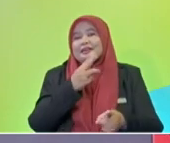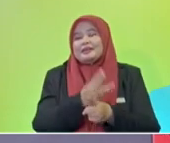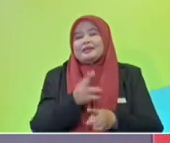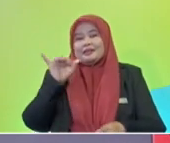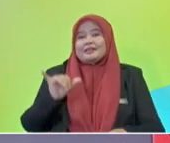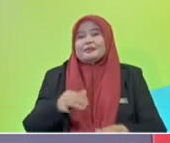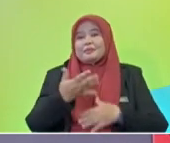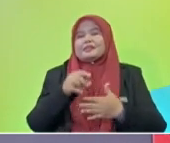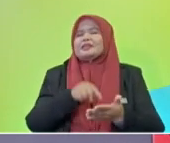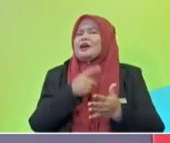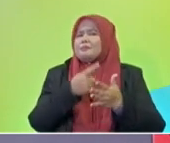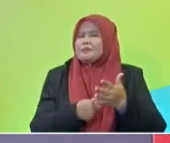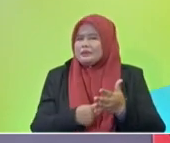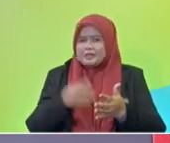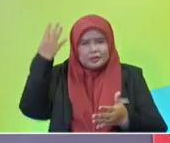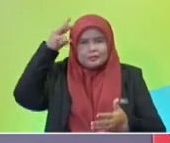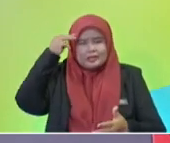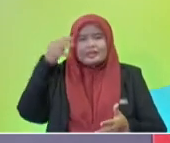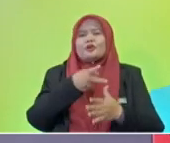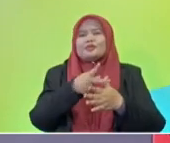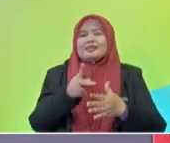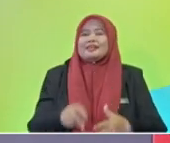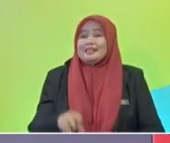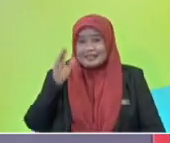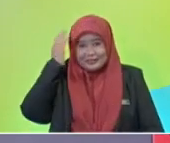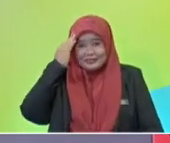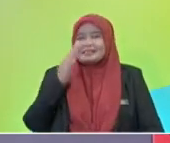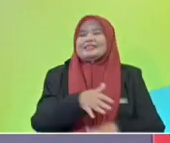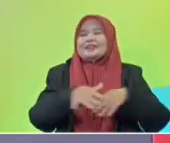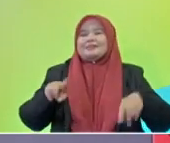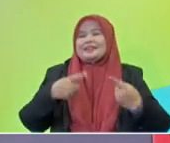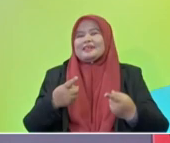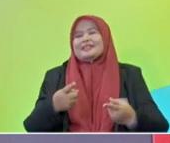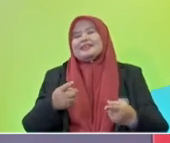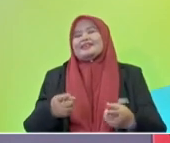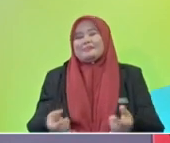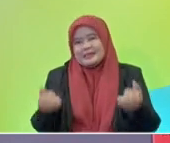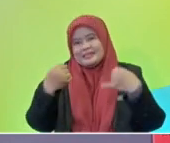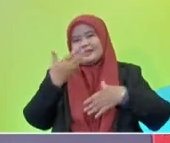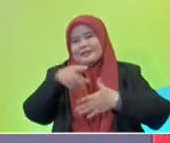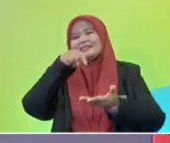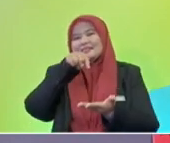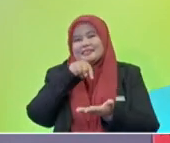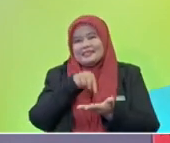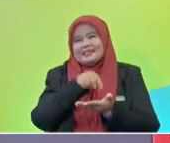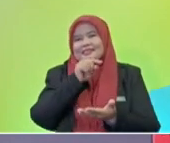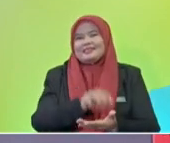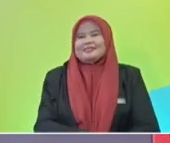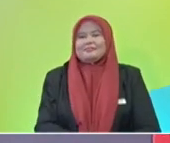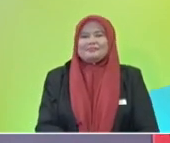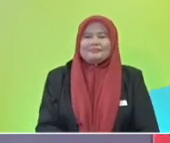selepas ini apa pula Cikgu mutu nak kongsikan ni nak tahu jangan ke mana-mana kembali semula dalam kelas hanya di slot tahap dua didik